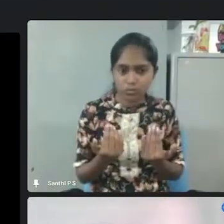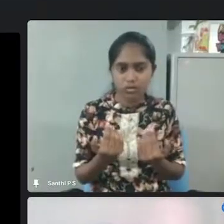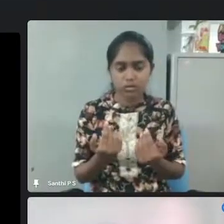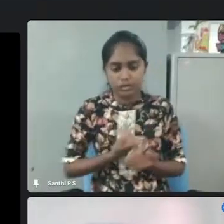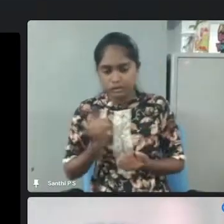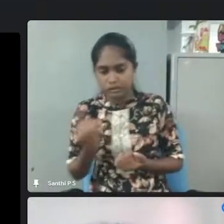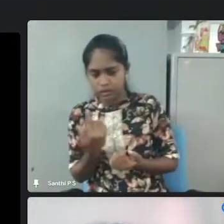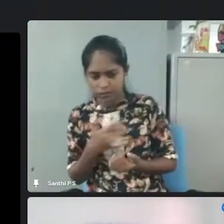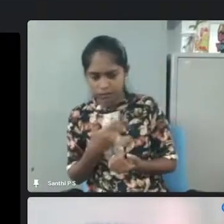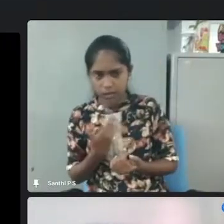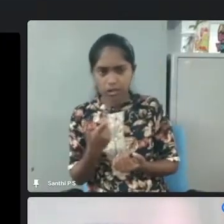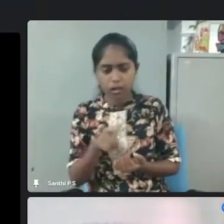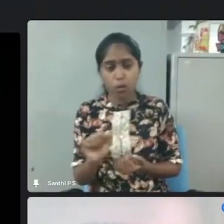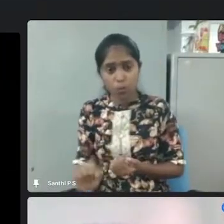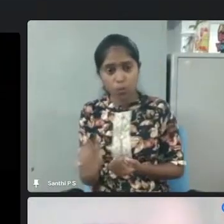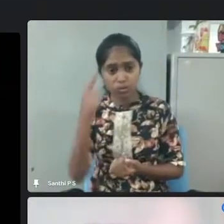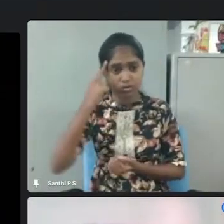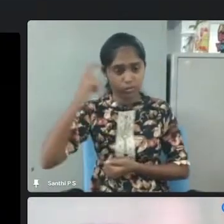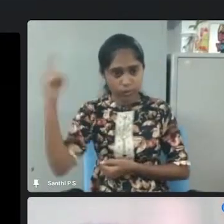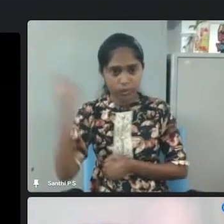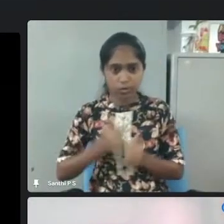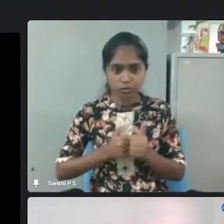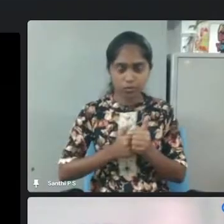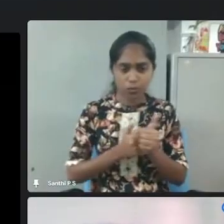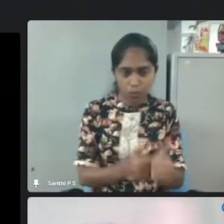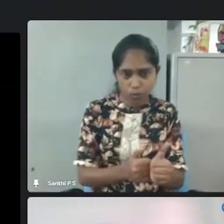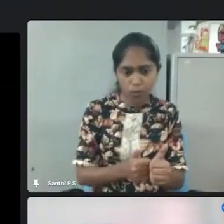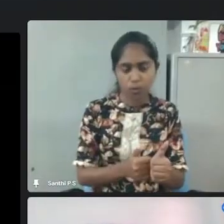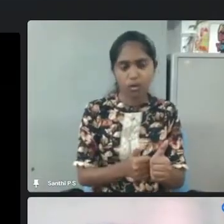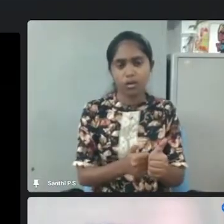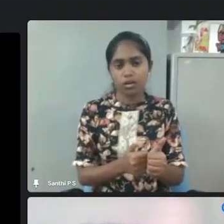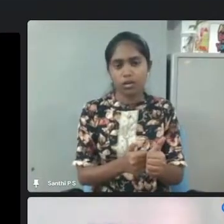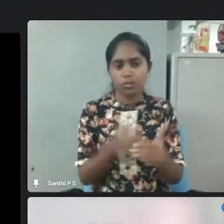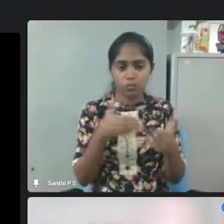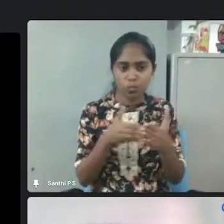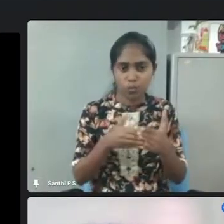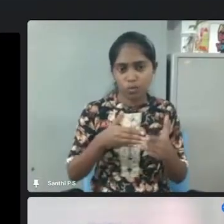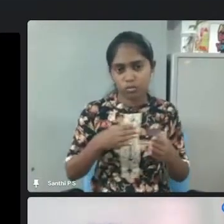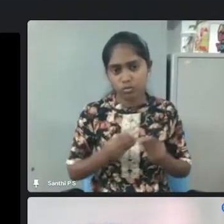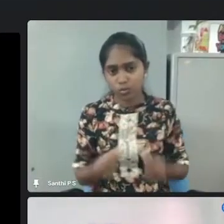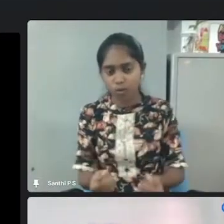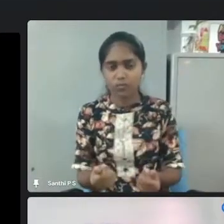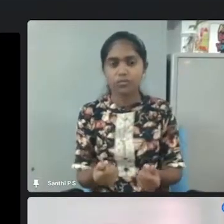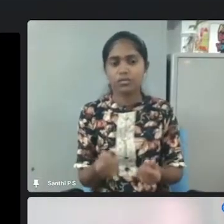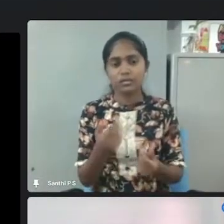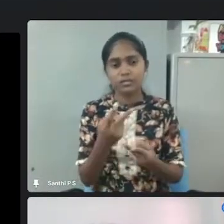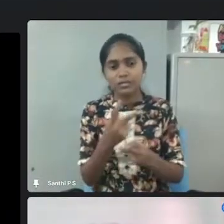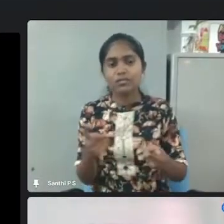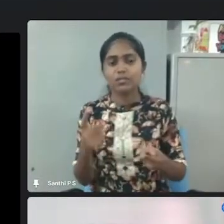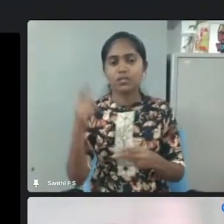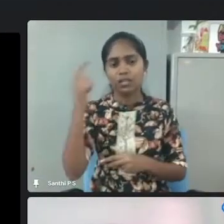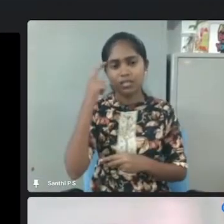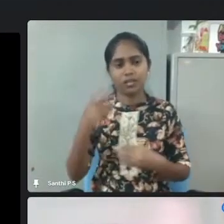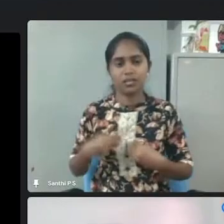സ്വപ്നങ്ങളെ തേടിയ സ്വപ്നങ്ങൾ സാക്ഷാത്കരിക്കാനായിട്ട് എങ്ങനെ അവർക്ക് ജീവിക്കാൻ പറ്റും എന്നുള്ള ചിന്ത തുടക്കം മുതൽ